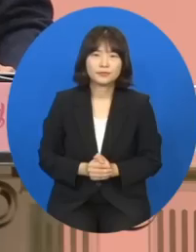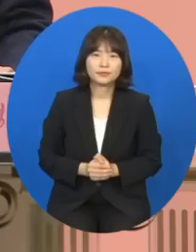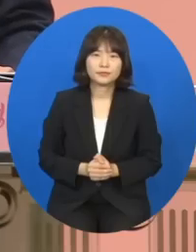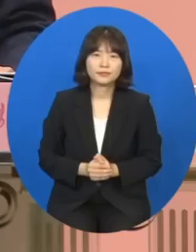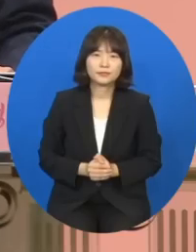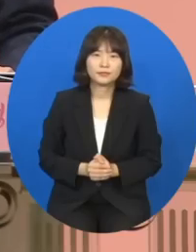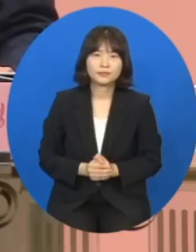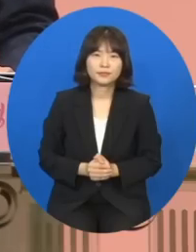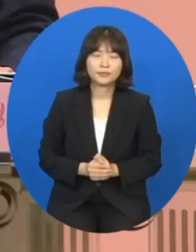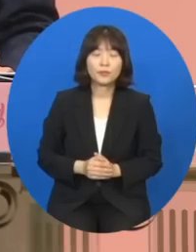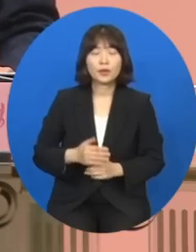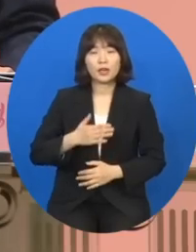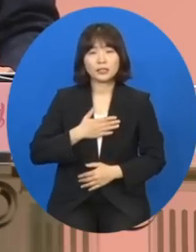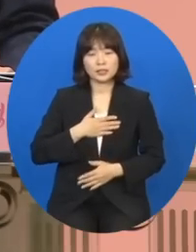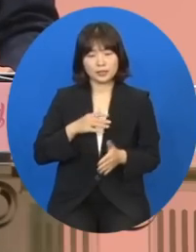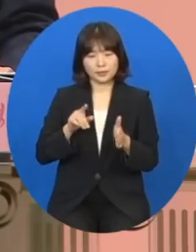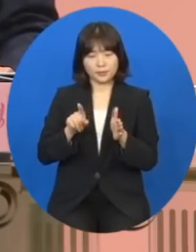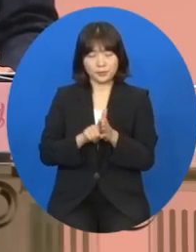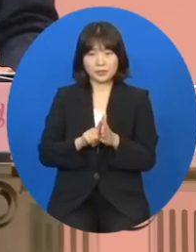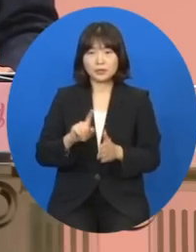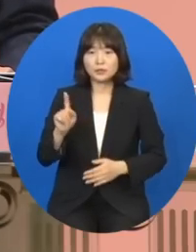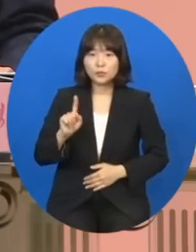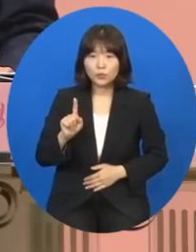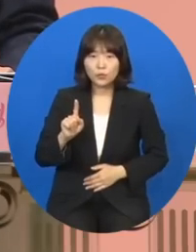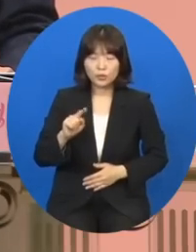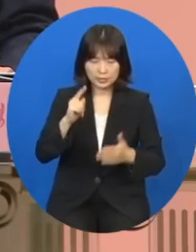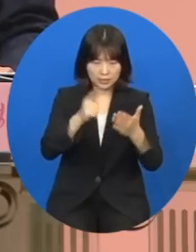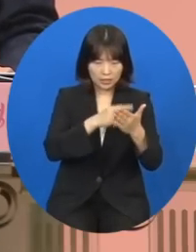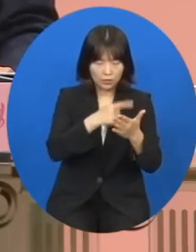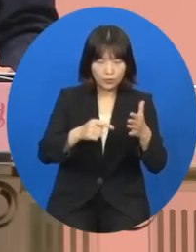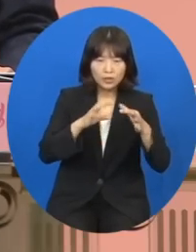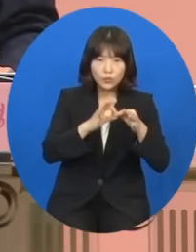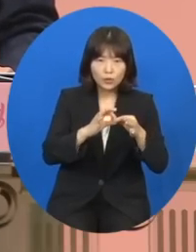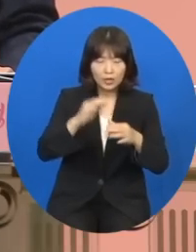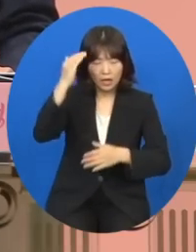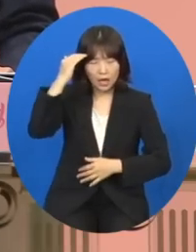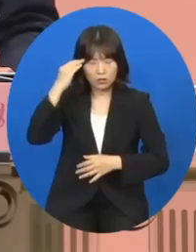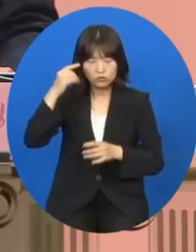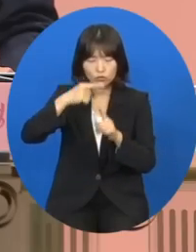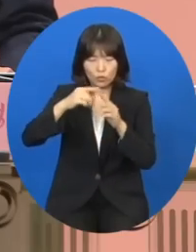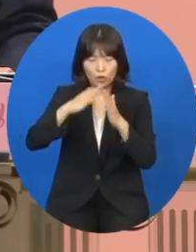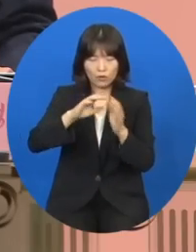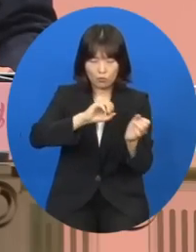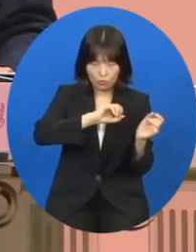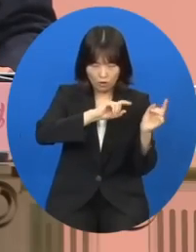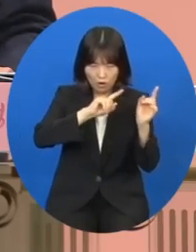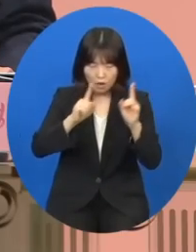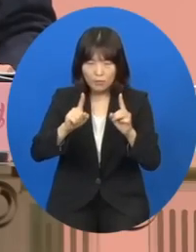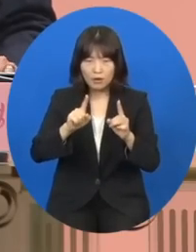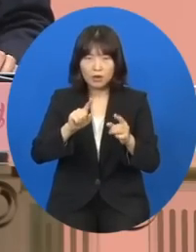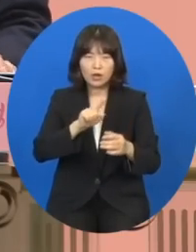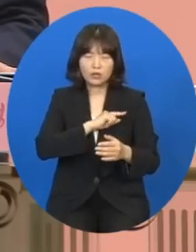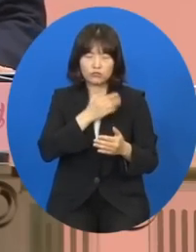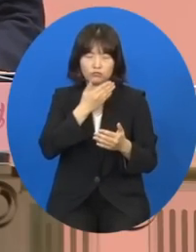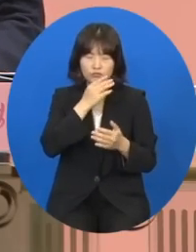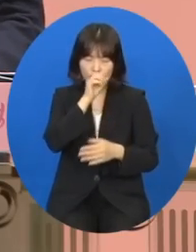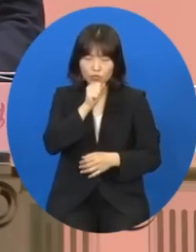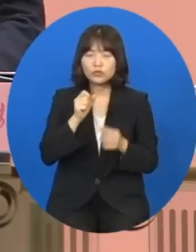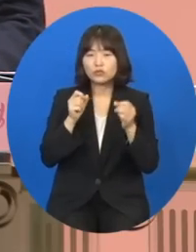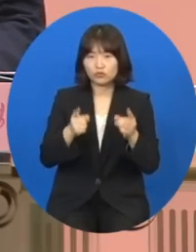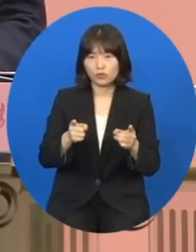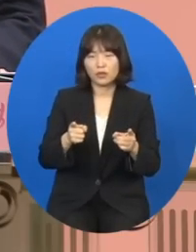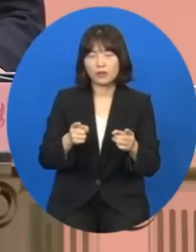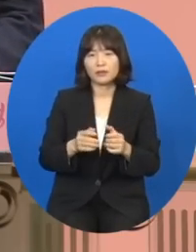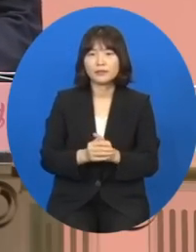그리고 제값 있기로는 이 대회를 통해서 한국교회가 회복될 수 있는 가장 좋은 기회가 될 것입니다